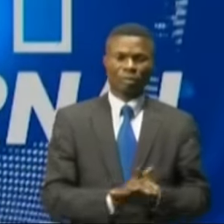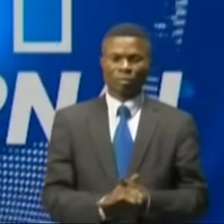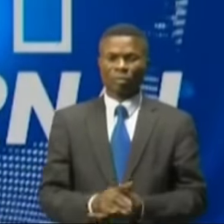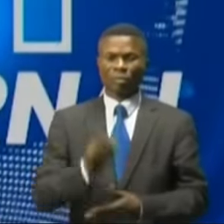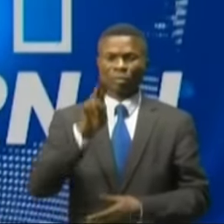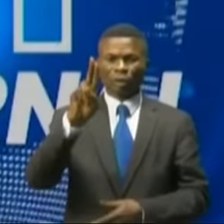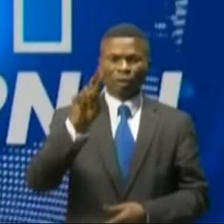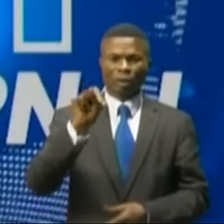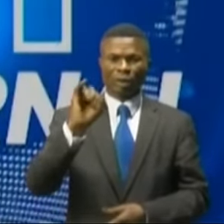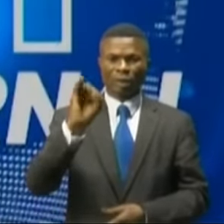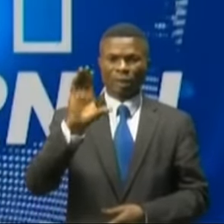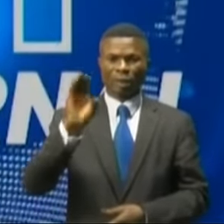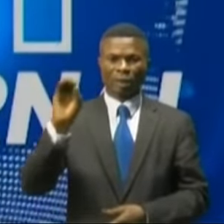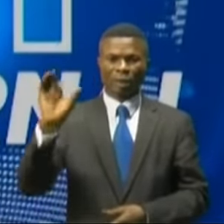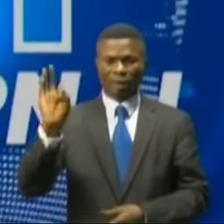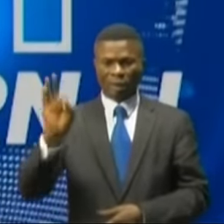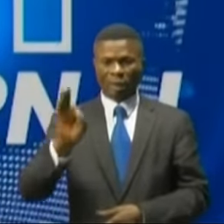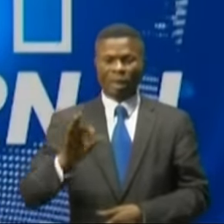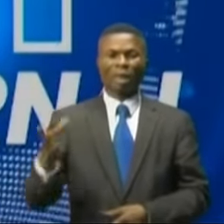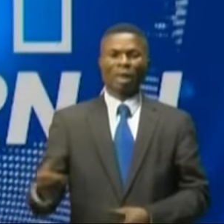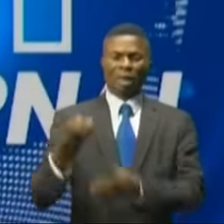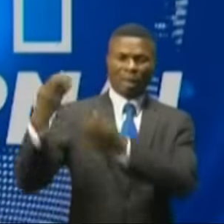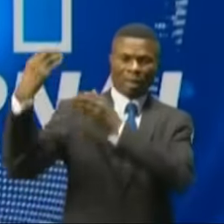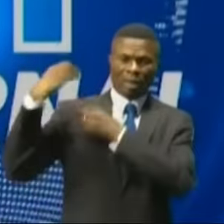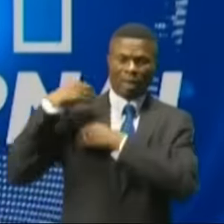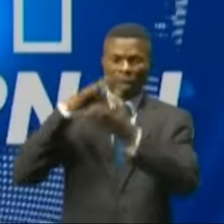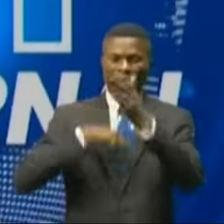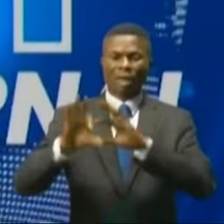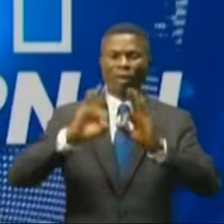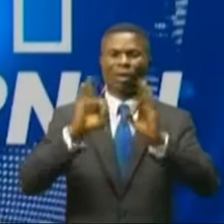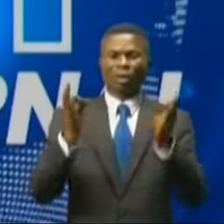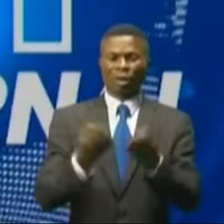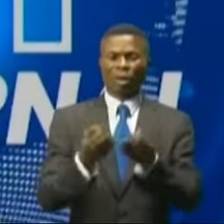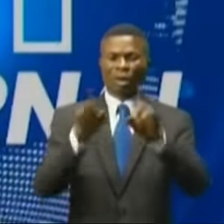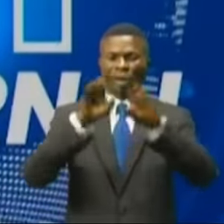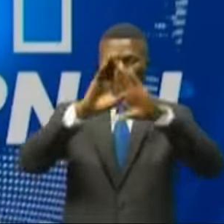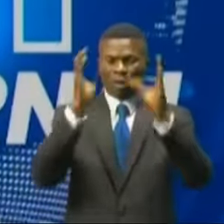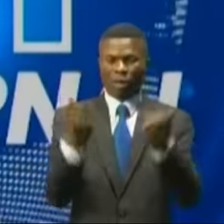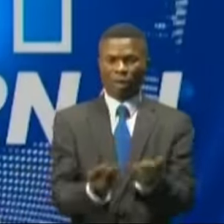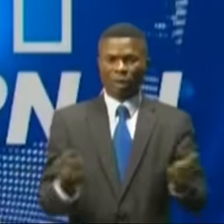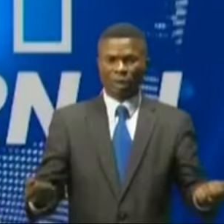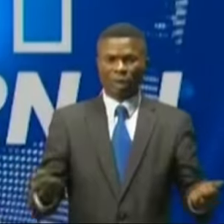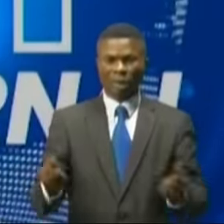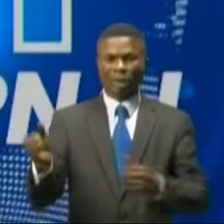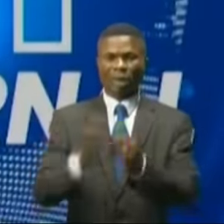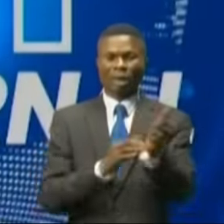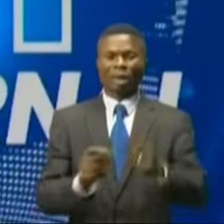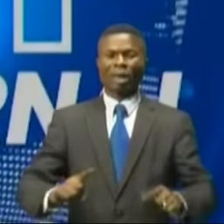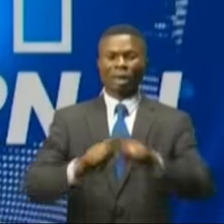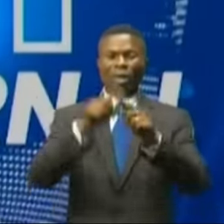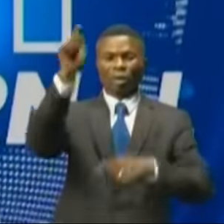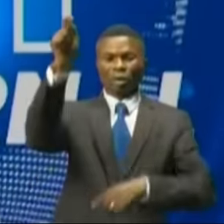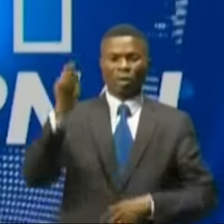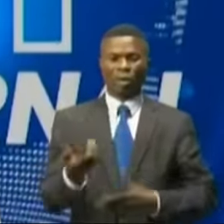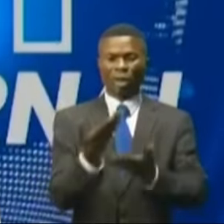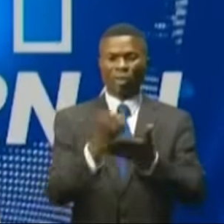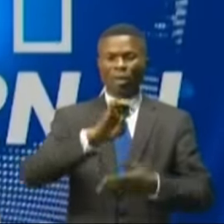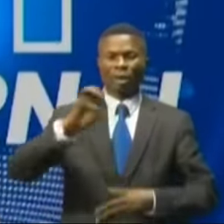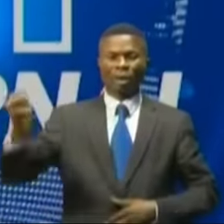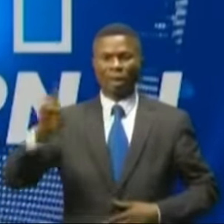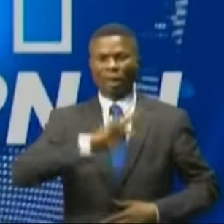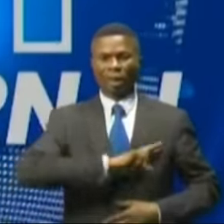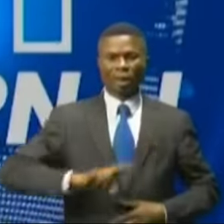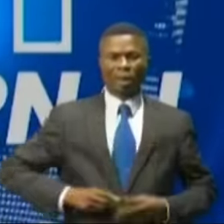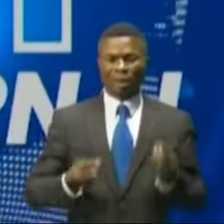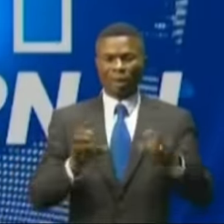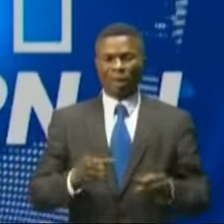L'UNICEF, déterminé à prendre en charge la réinsertion familiale et communautaire des enfants affectés par les conflits armés de l'Est de la RDC,